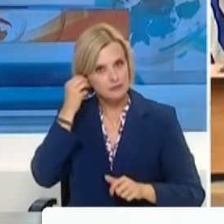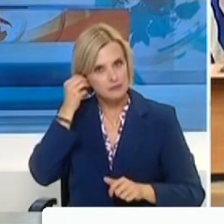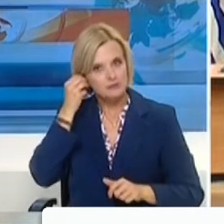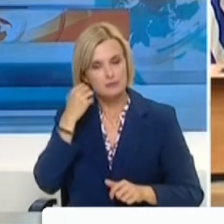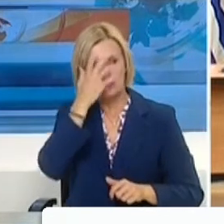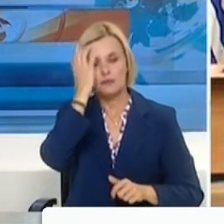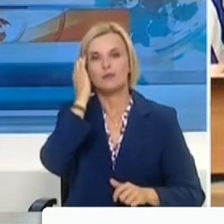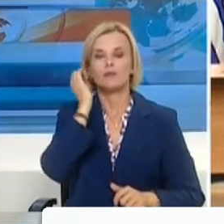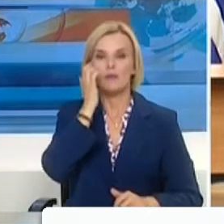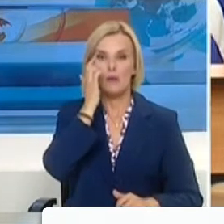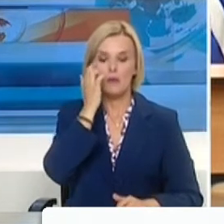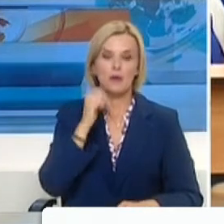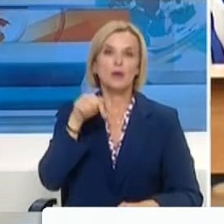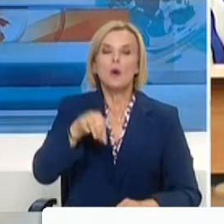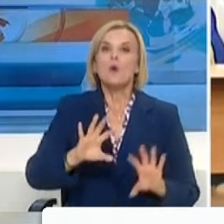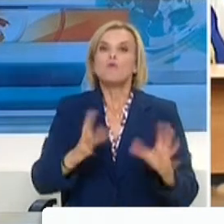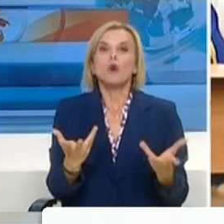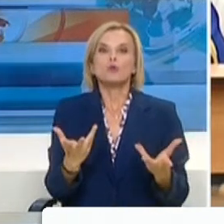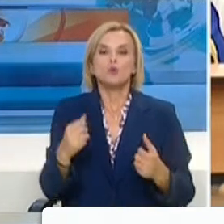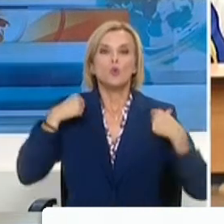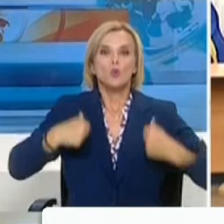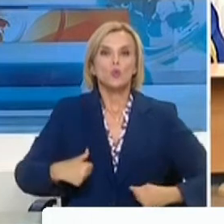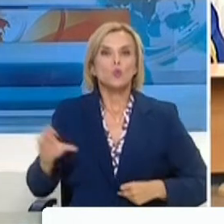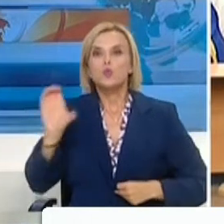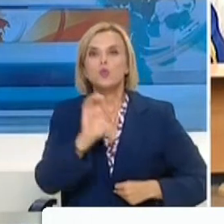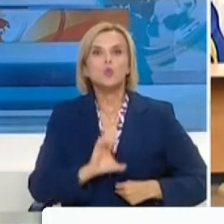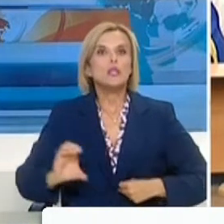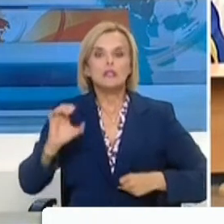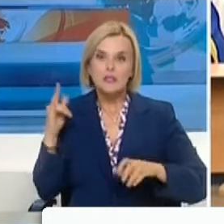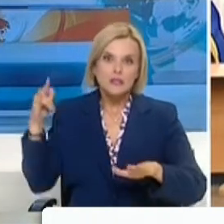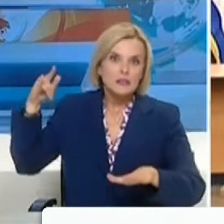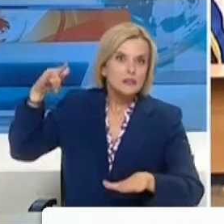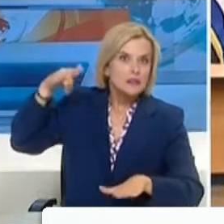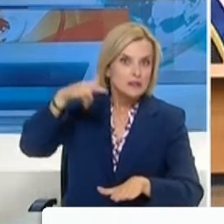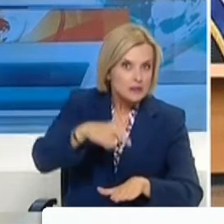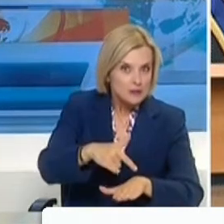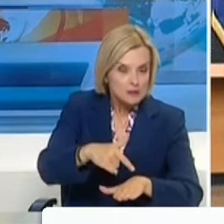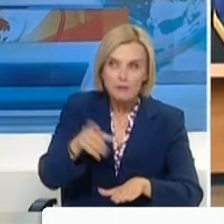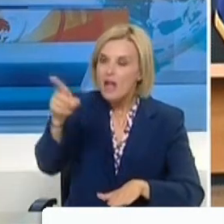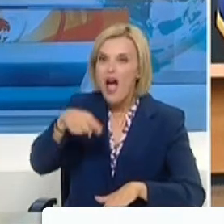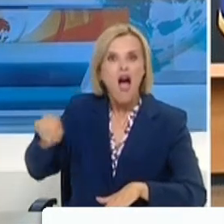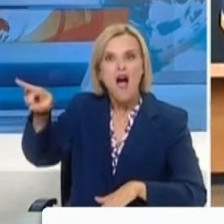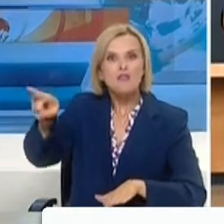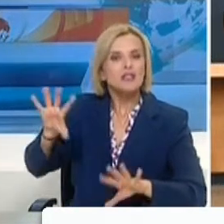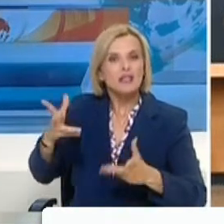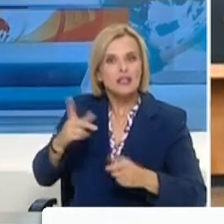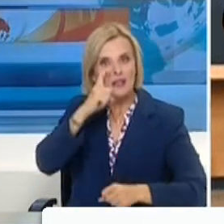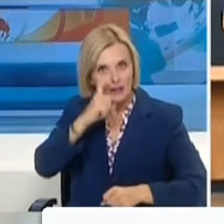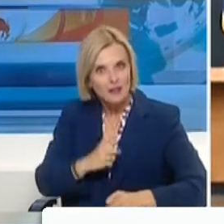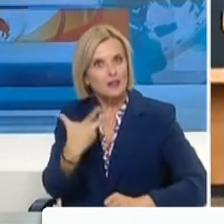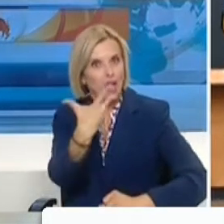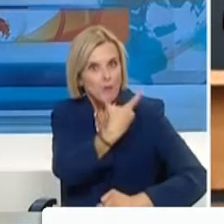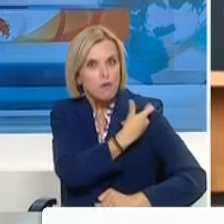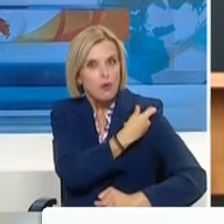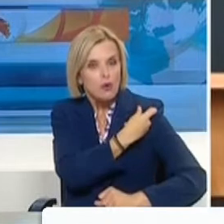να κάνουν τεστ όσοι τουρίστες έρχονται στην Ελλάδα? Θα μας κάλυπτε κάτι τέτοιο υγειονομικά? Συστήνεται φέτος σε ηλικιωμένους και ευπαθείς